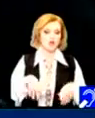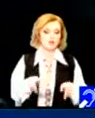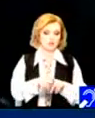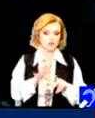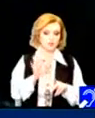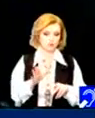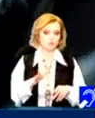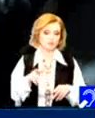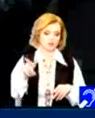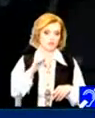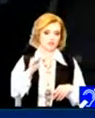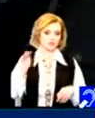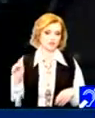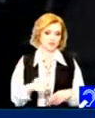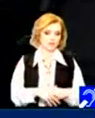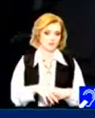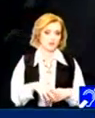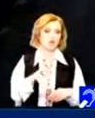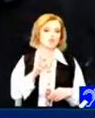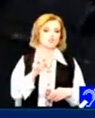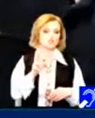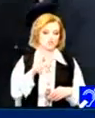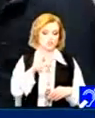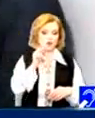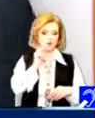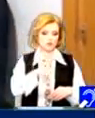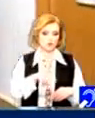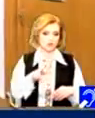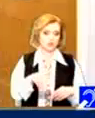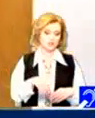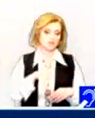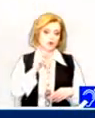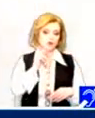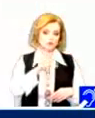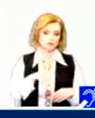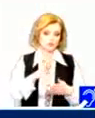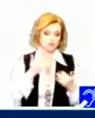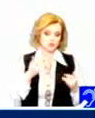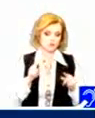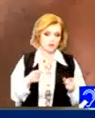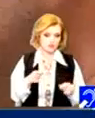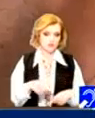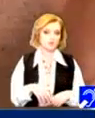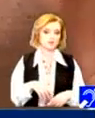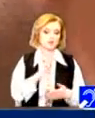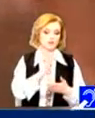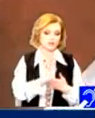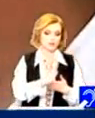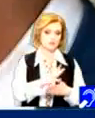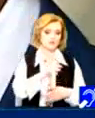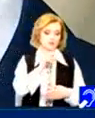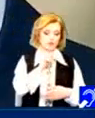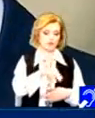de 3 ani în detenție. Cel care l-a denunțat este liber și a ajuns și deputat. Ilan Șor a recunoscut că i-a dat mită 250 de